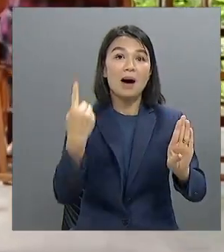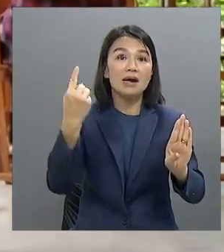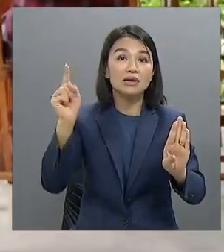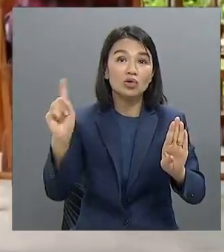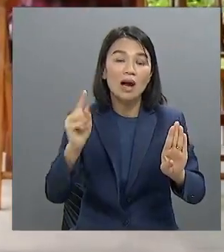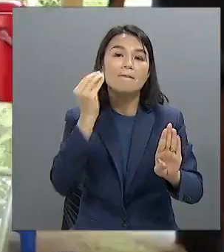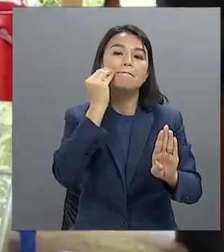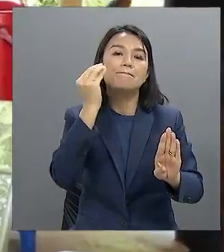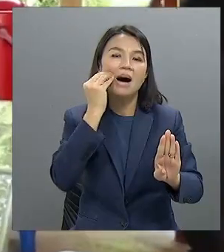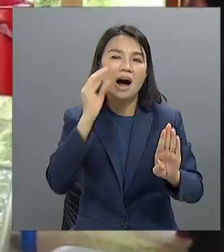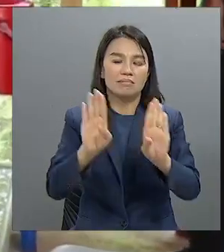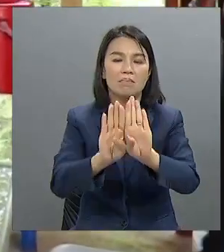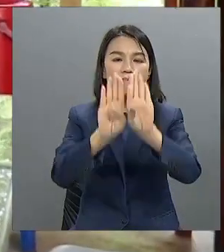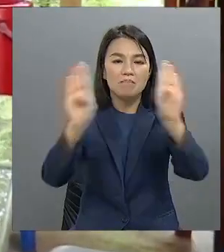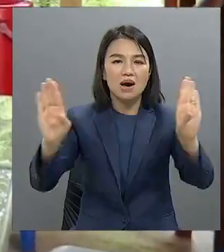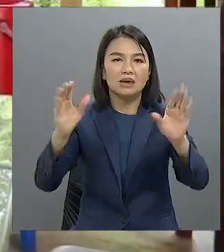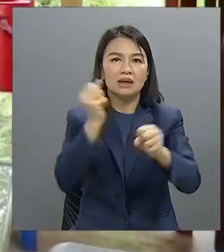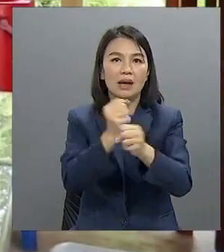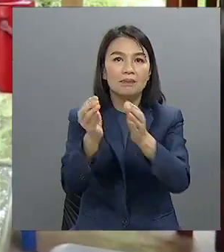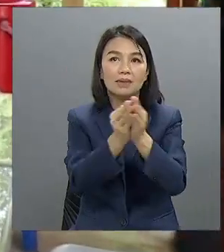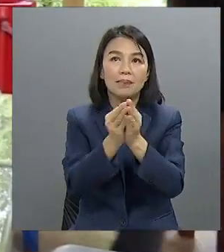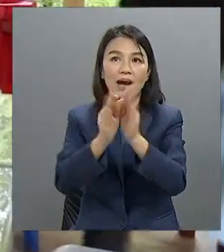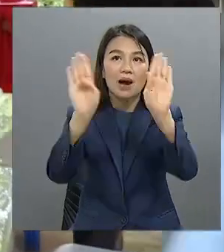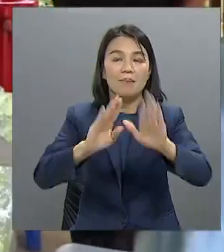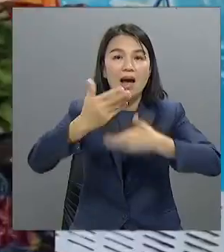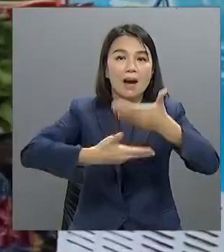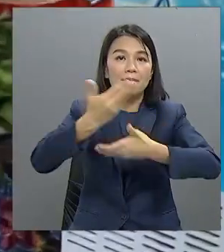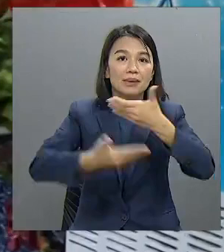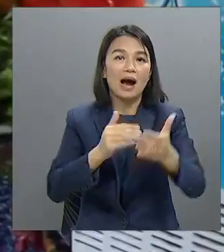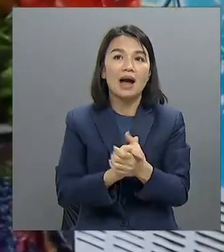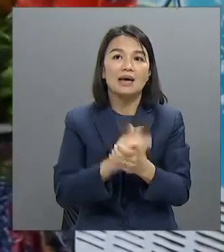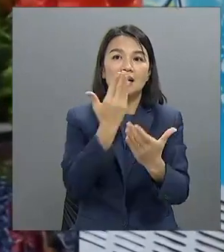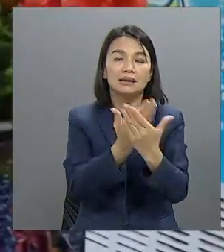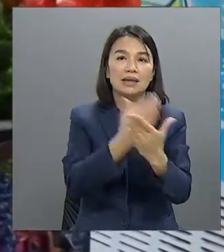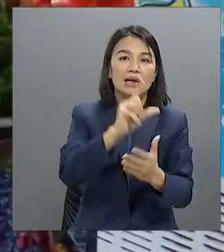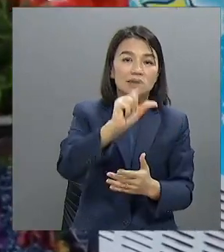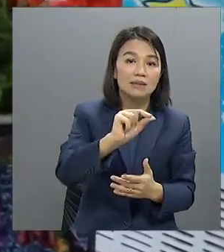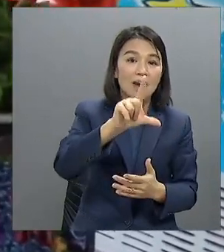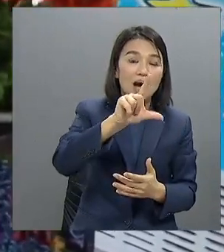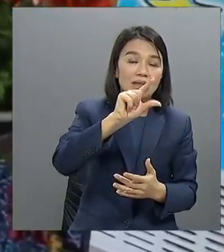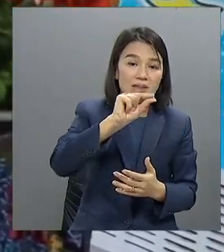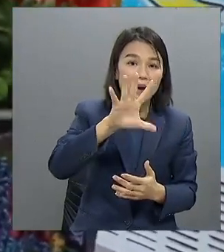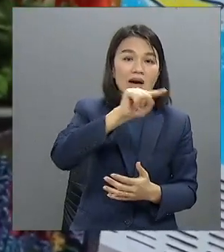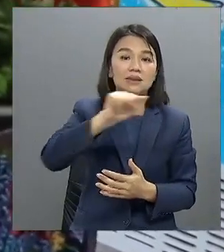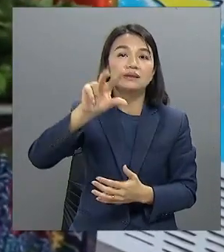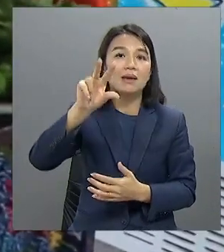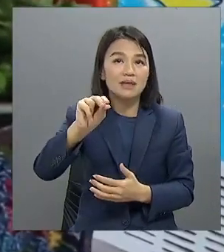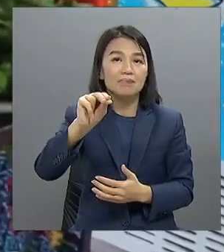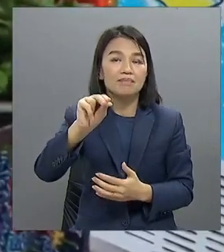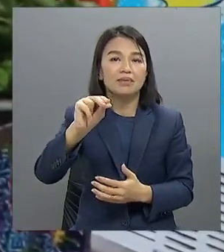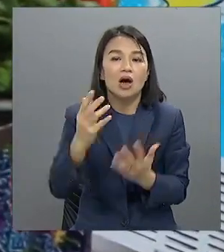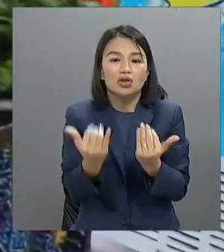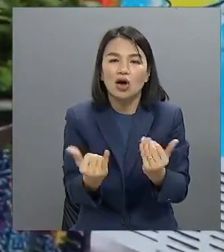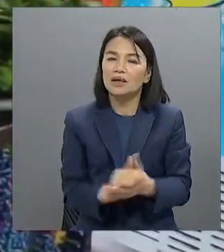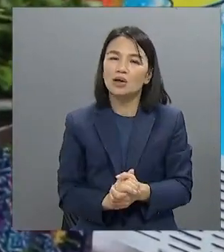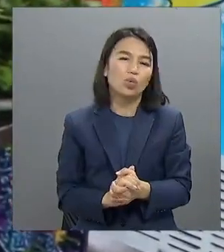ร้านอาหารแล้วก็เปลี่ยนรูปแบบการขายครับจากจานละ 25-30 บาทซึ่งว่ากันไปราคานี้ในยุคนี้สมัยนี้ก็ถือว่า